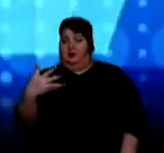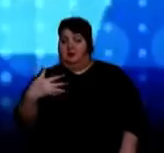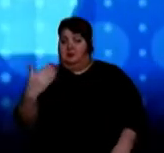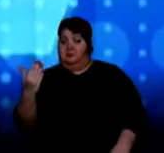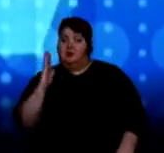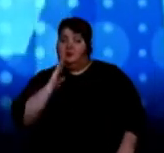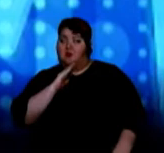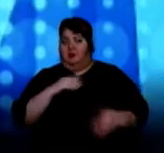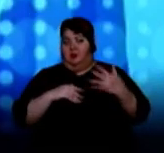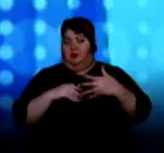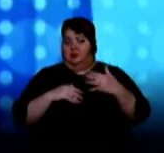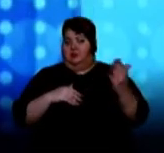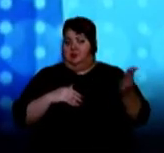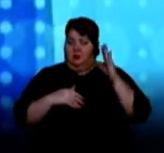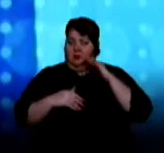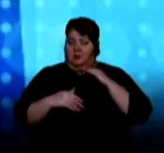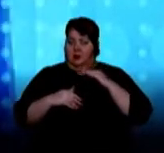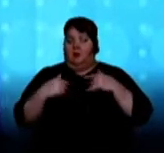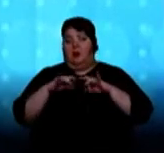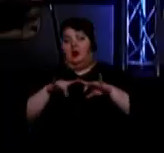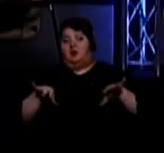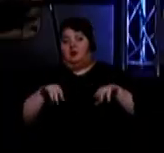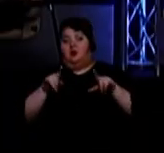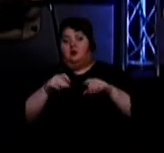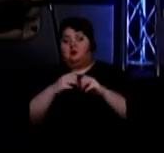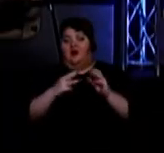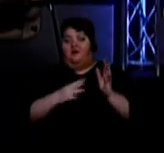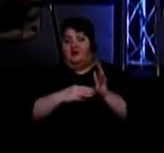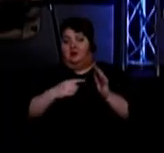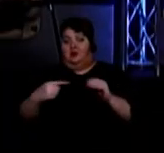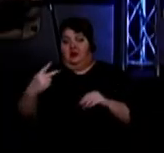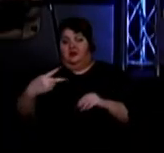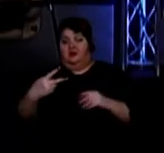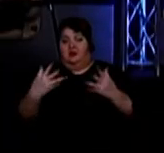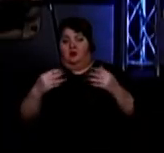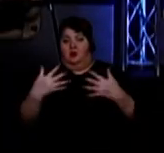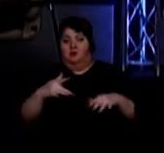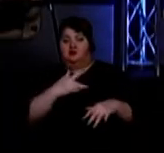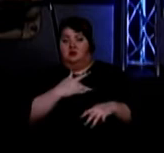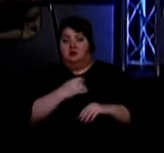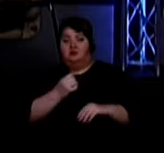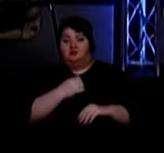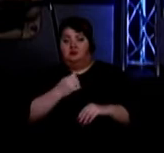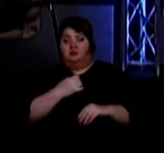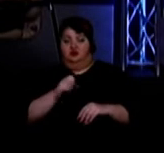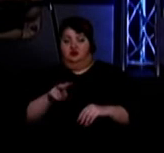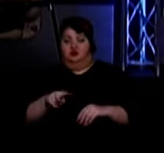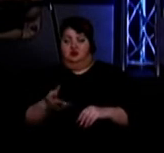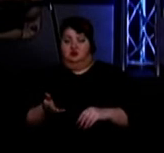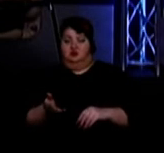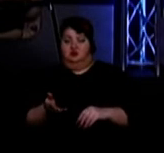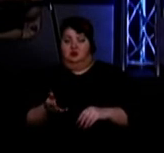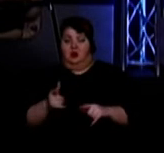от папы. И мы рассказываем то, что на 18-20 день уже бьется сердце ребенка. Многие